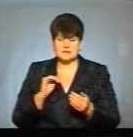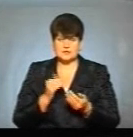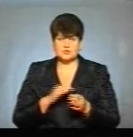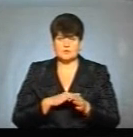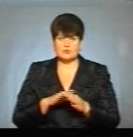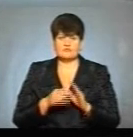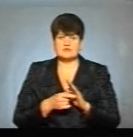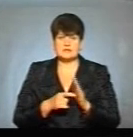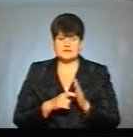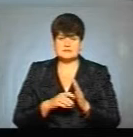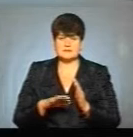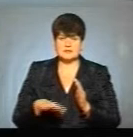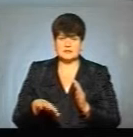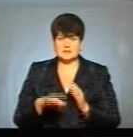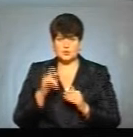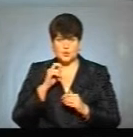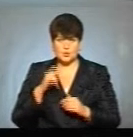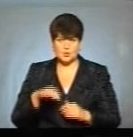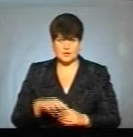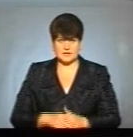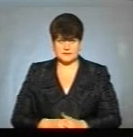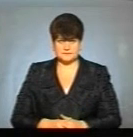наповнюваність класів на території України.